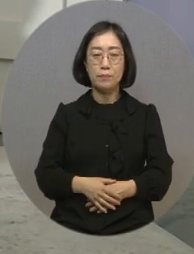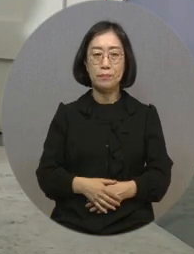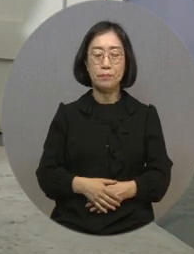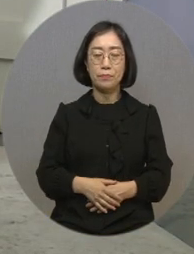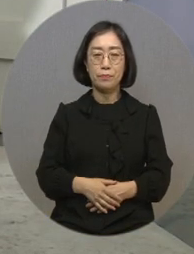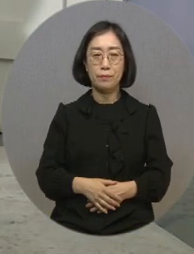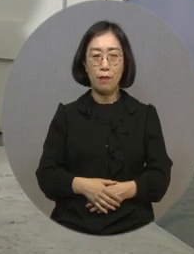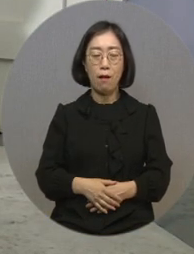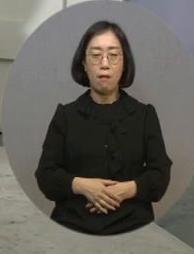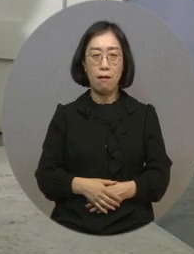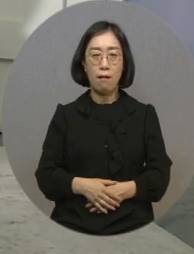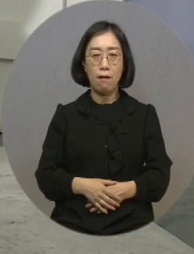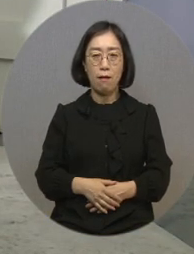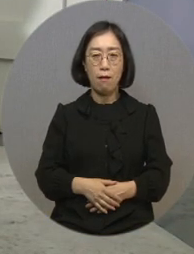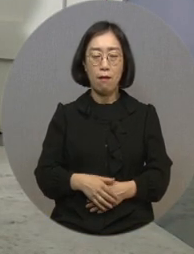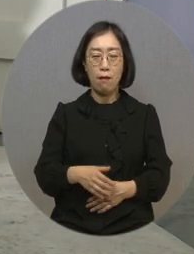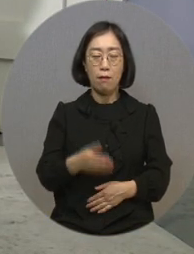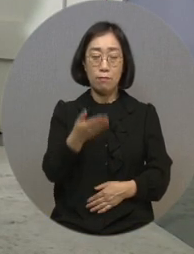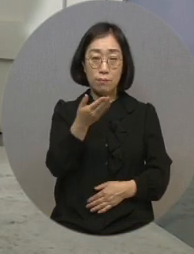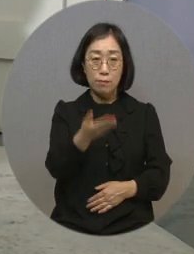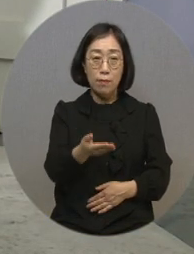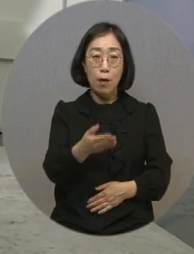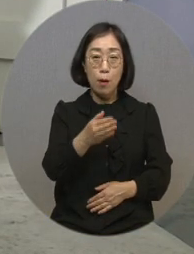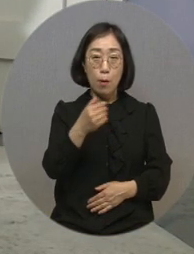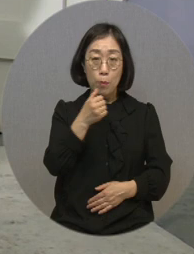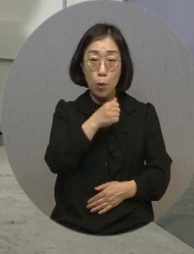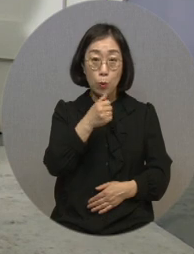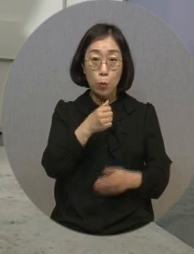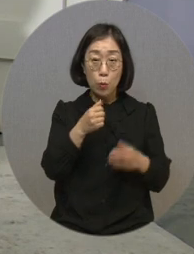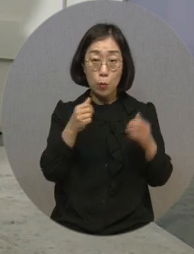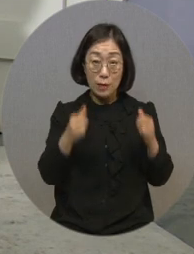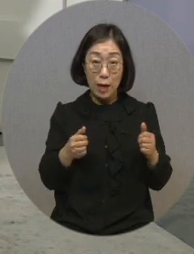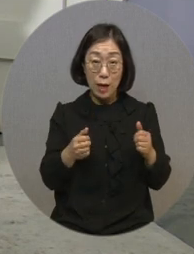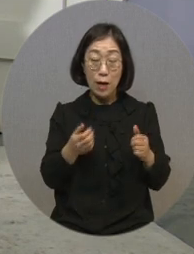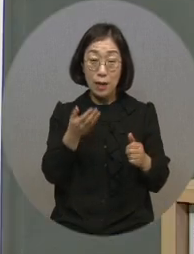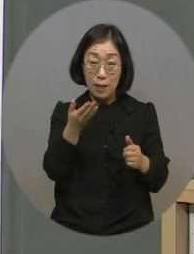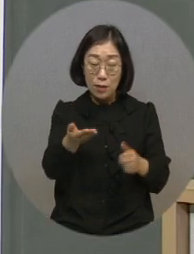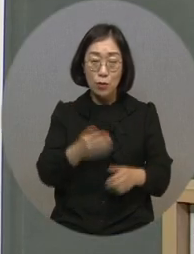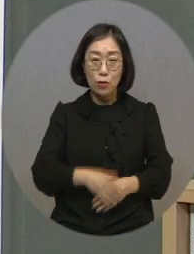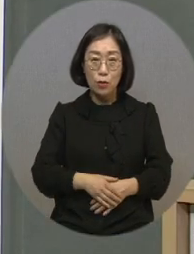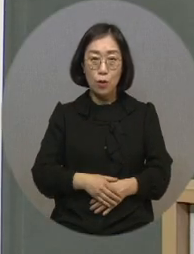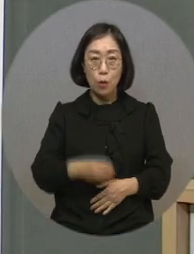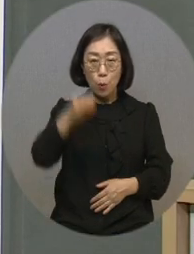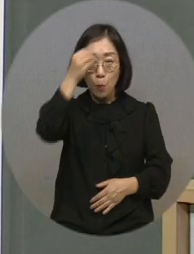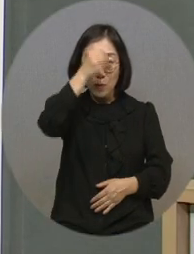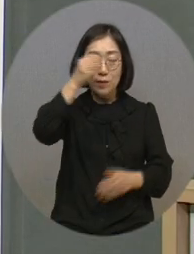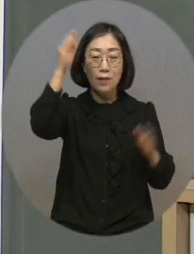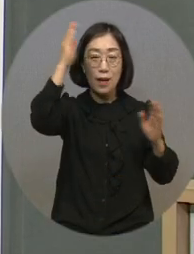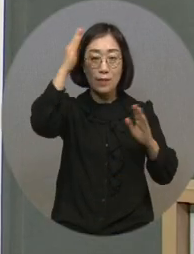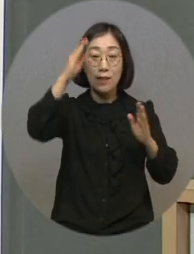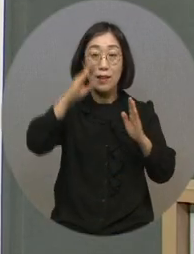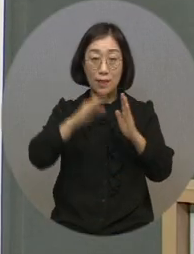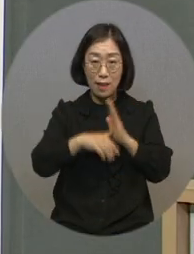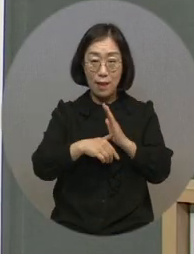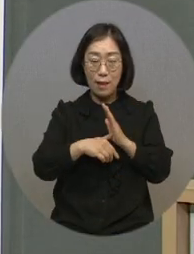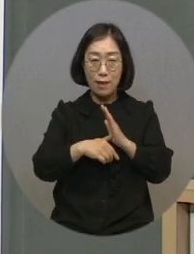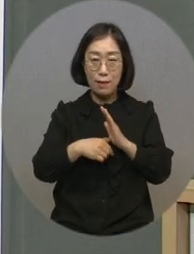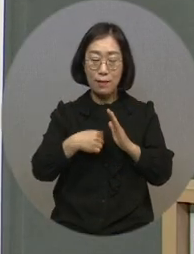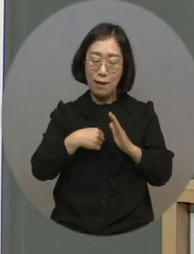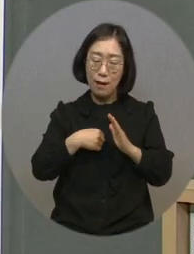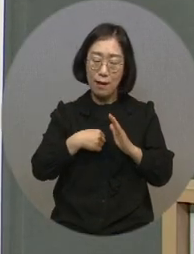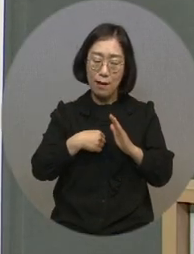그 권 변호사께서는 고등학교 때는 내가